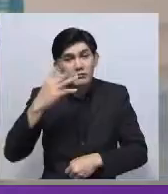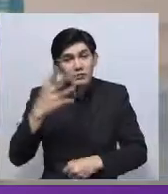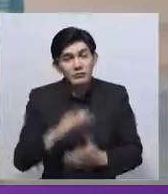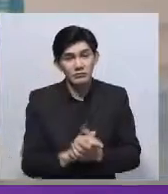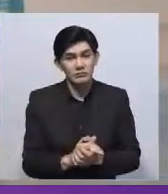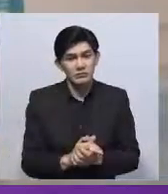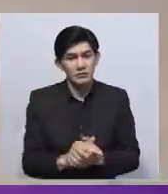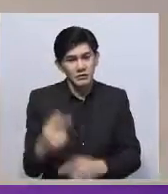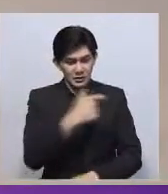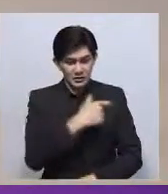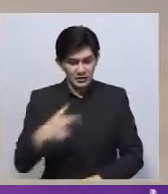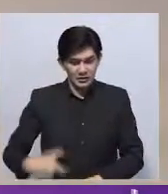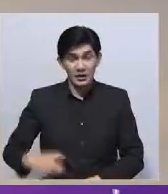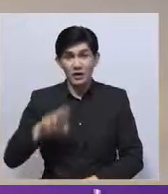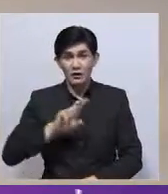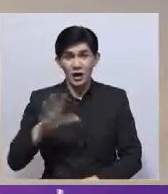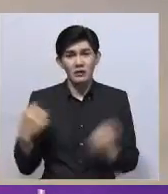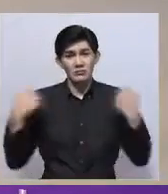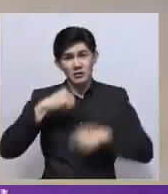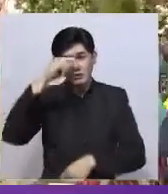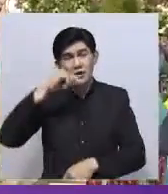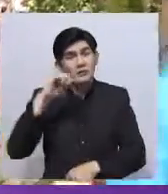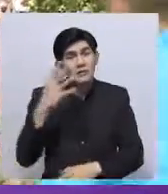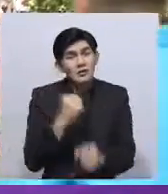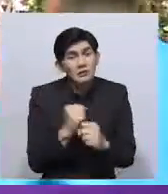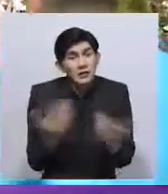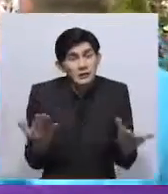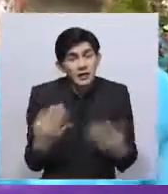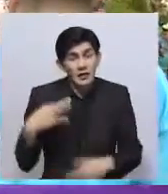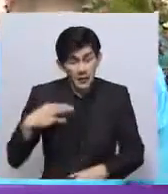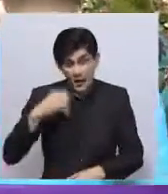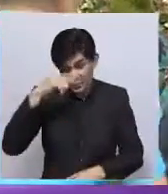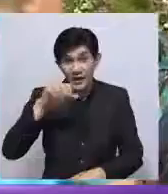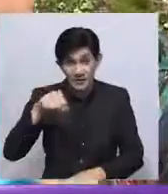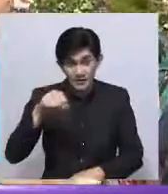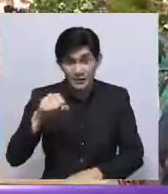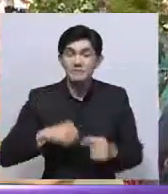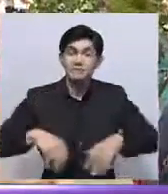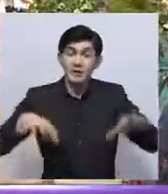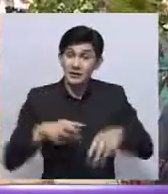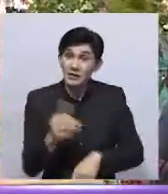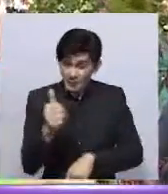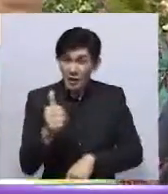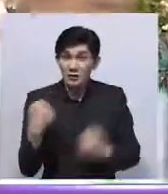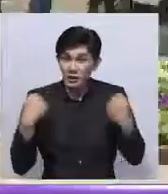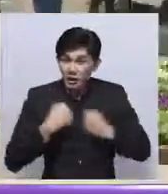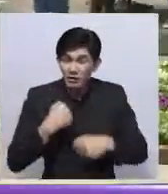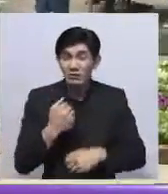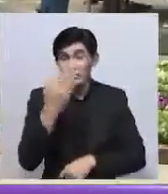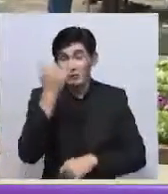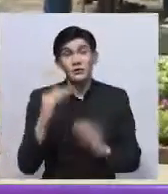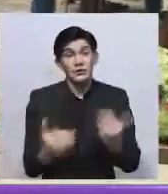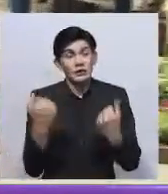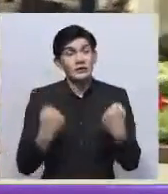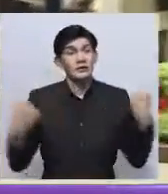าะไม่มีชุดไทยในช่วงสมัยรัชกาลที่5สวมใส่ผ้าไทยได้ไหมสวมใส่เสื้อผ้าตามปกติได้หรือเปล่านะคะคือจริ